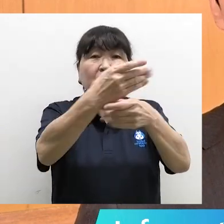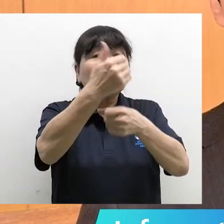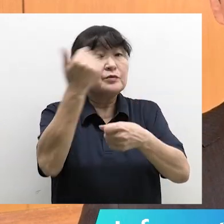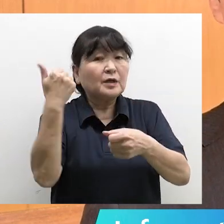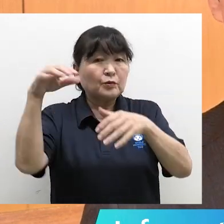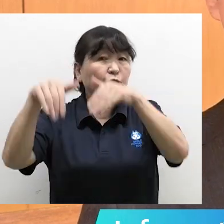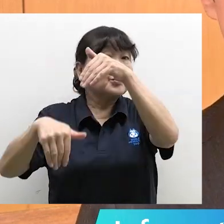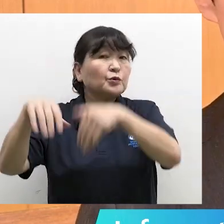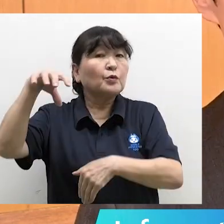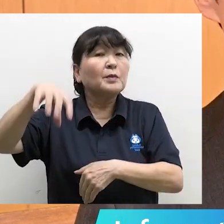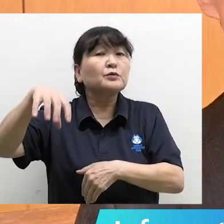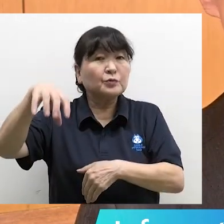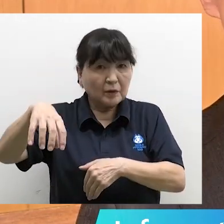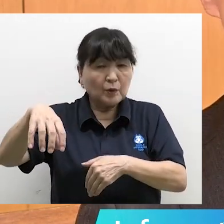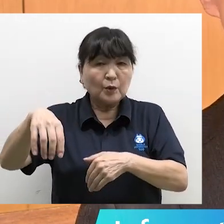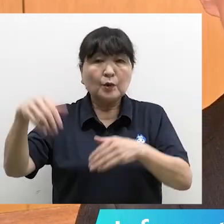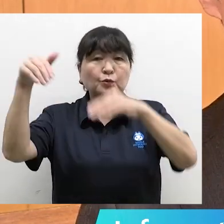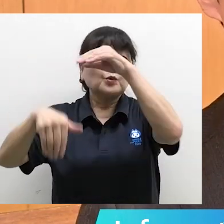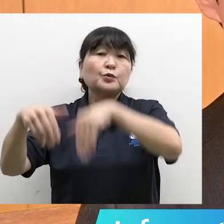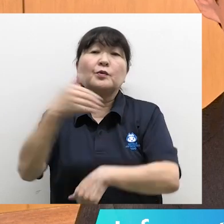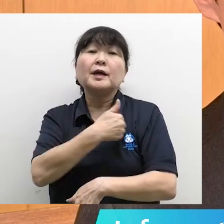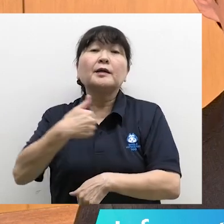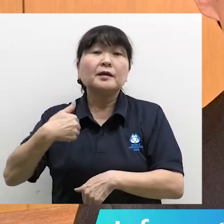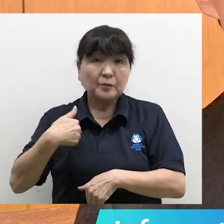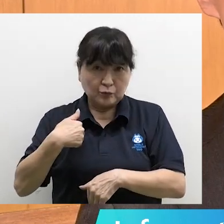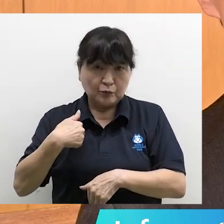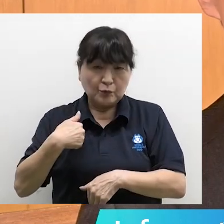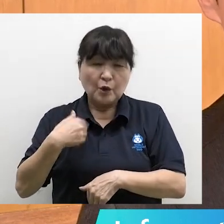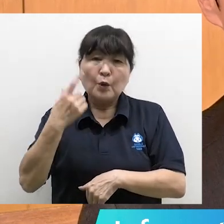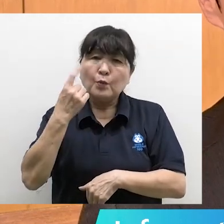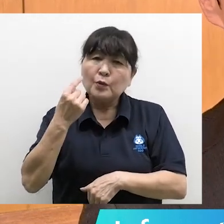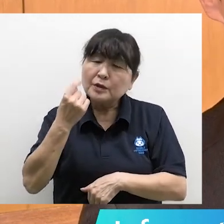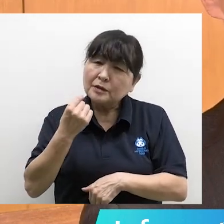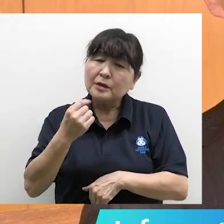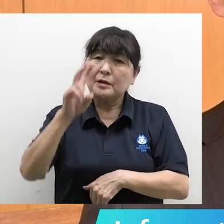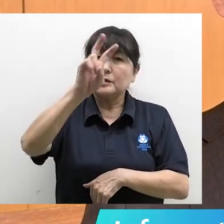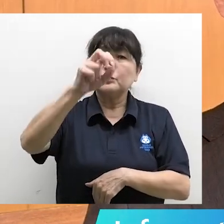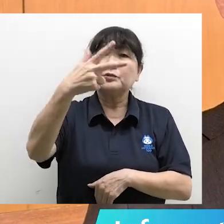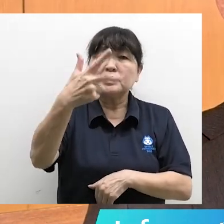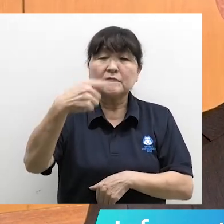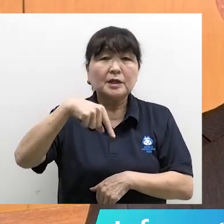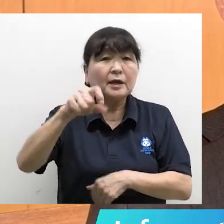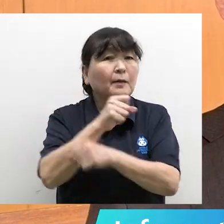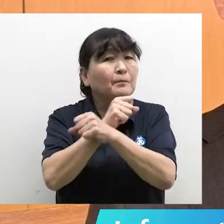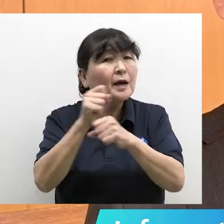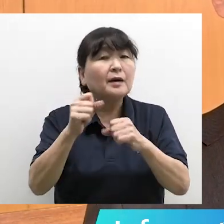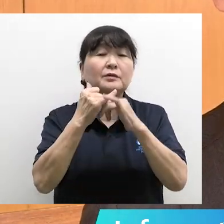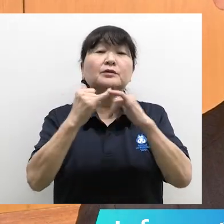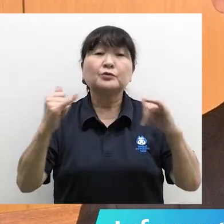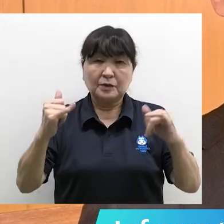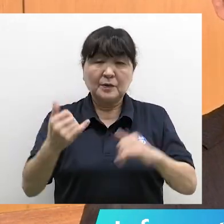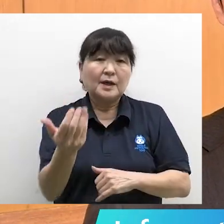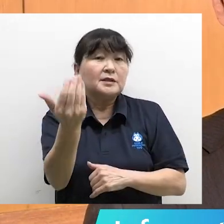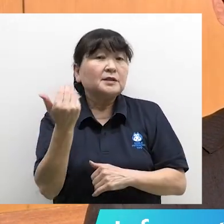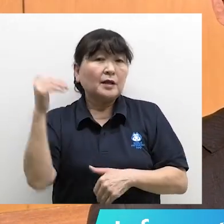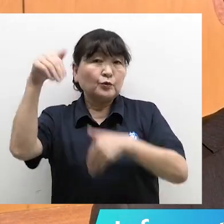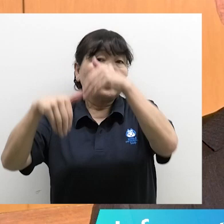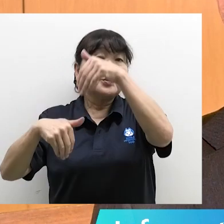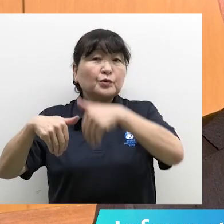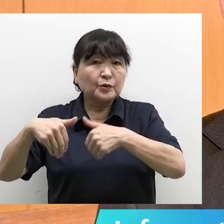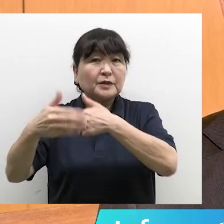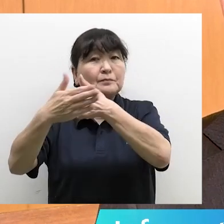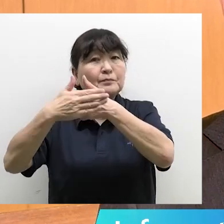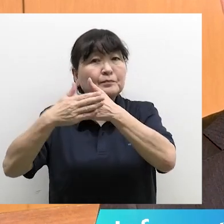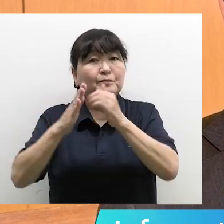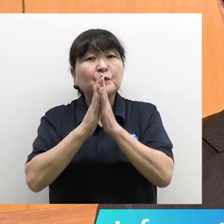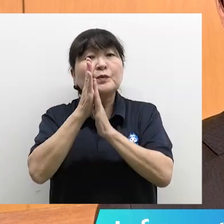、皆さん投票日の日、もしかしたら都合によって行けないかもしれないという方は、期日前投票も積極的にご活用い